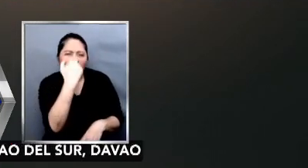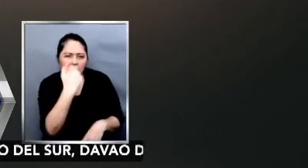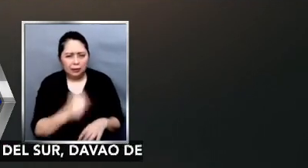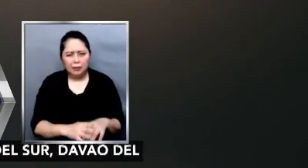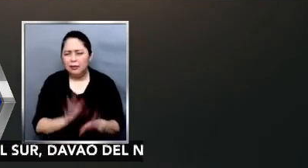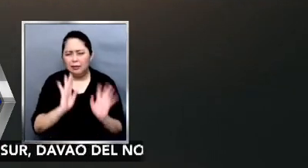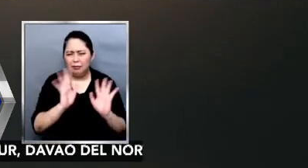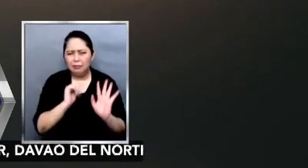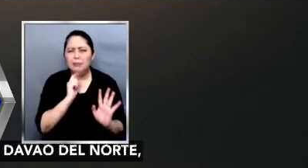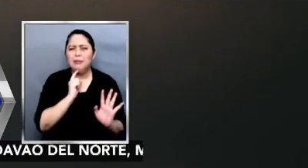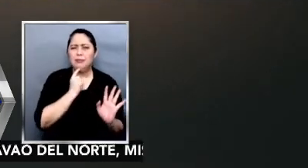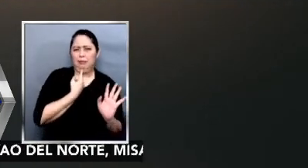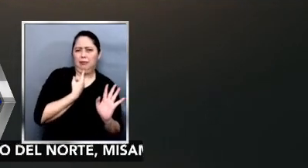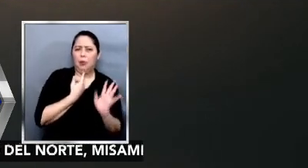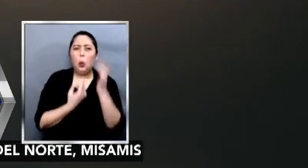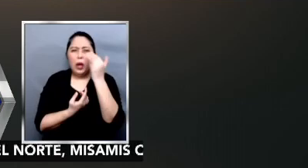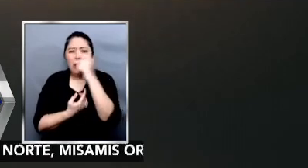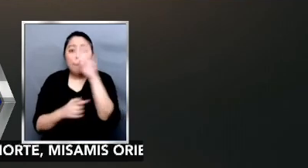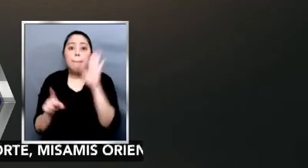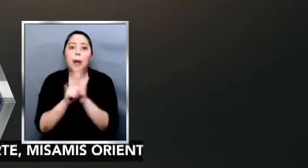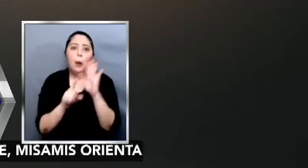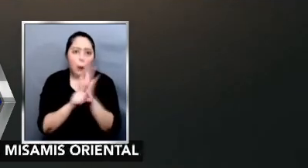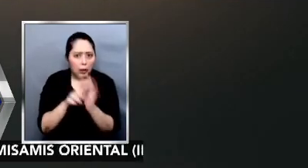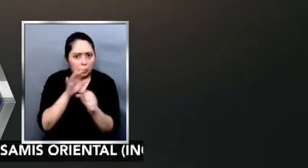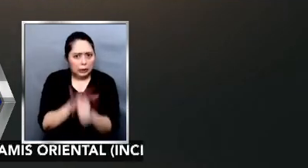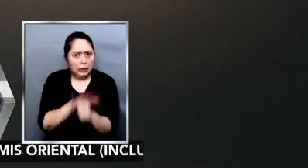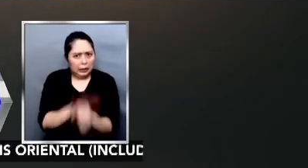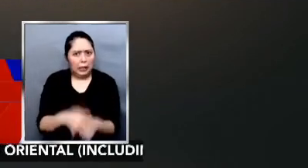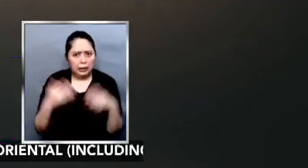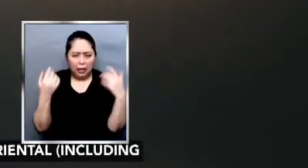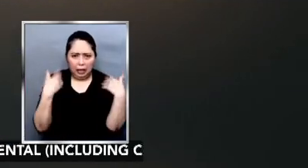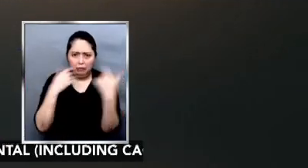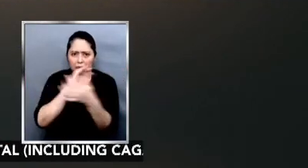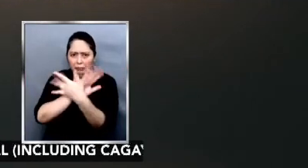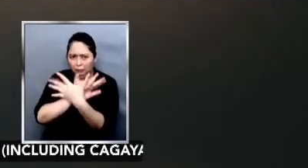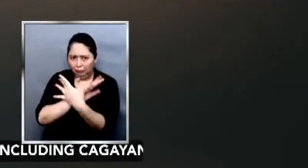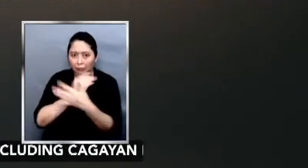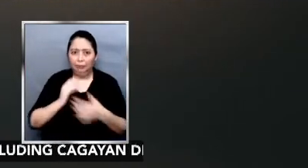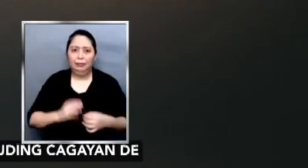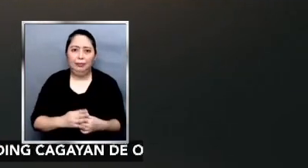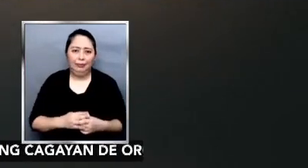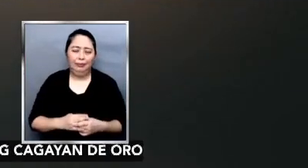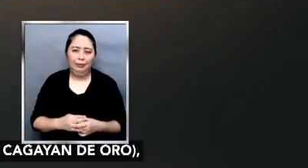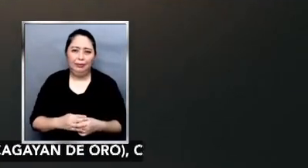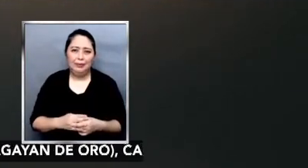bawal na ma-stress ngayon sa panahon ng pandemya. Dano Tingkungko, nakatutok 24 oras.